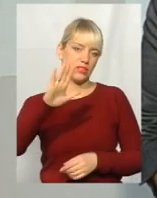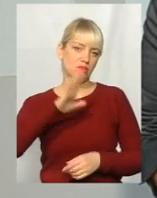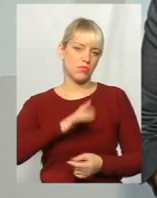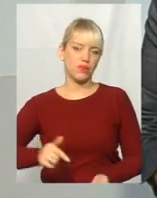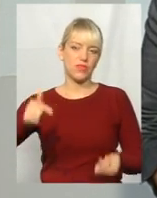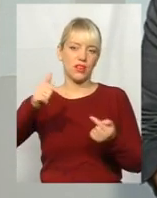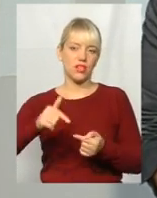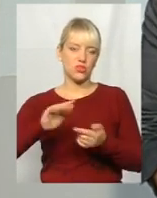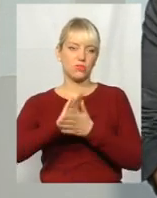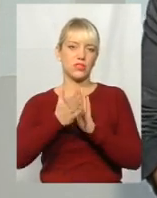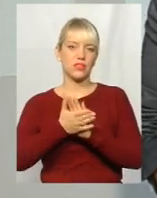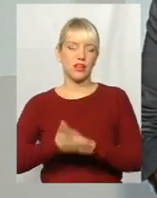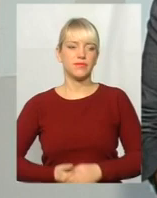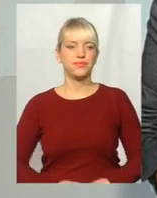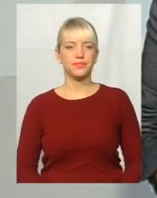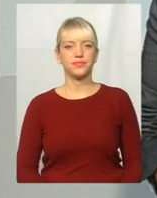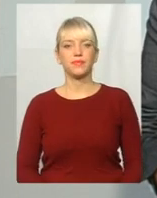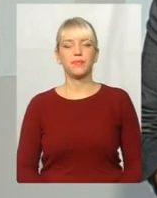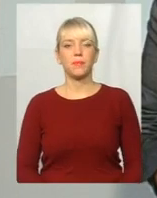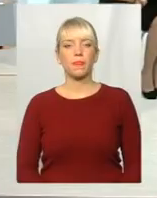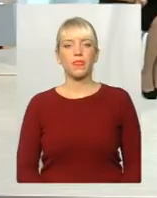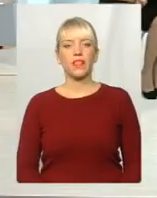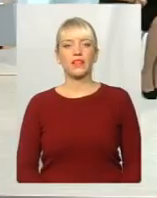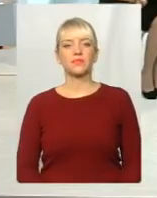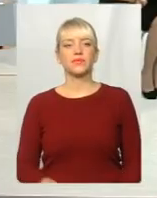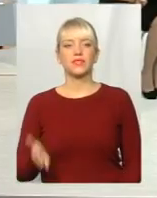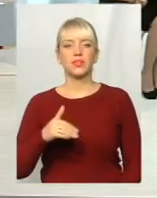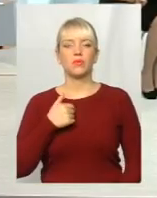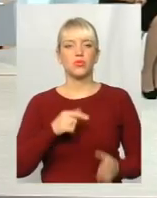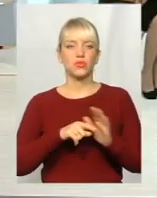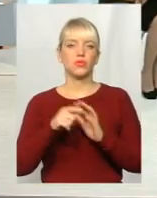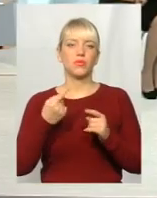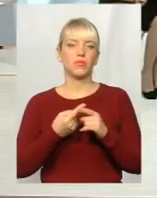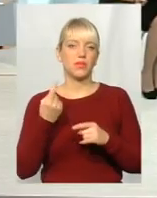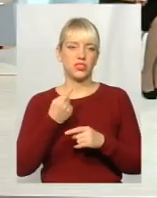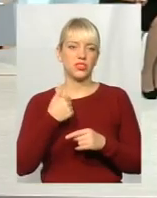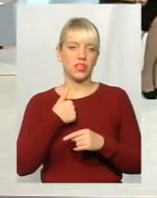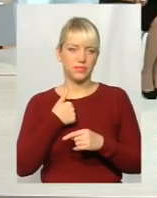належному стані? Хто почне перший? Ну, давайте почну перша я. Давайте, пані Наталі.